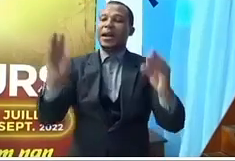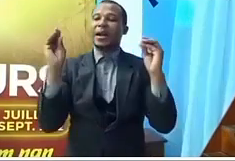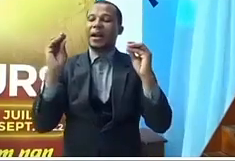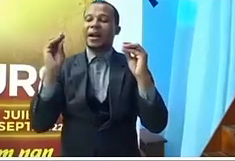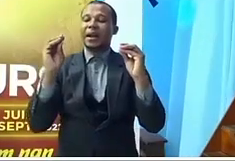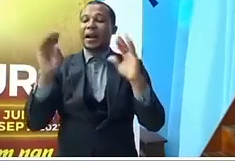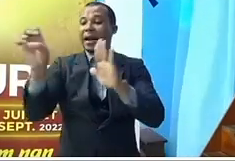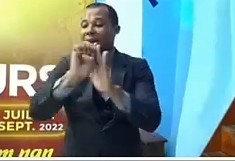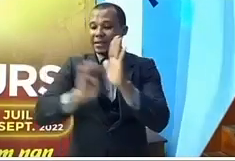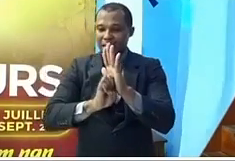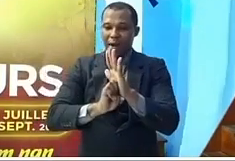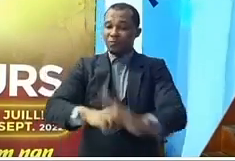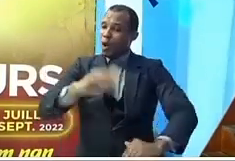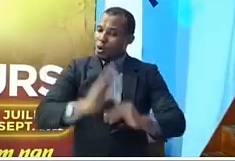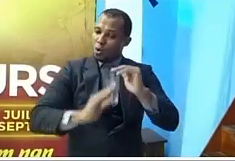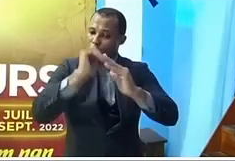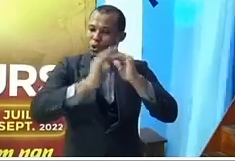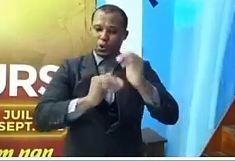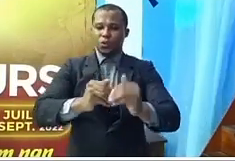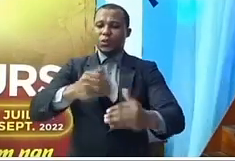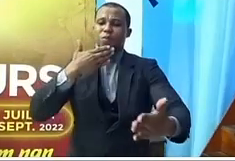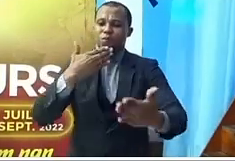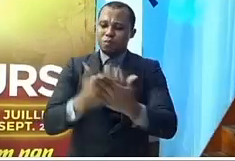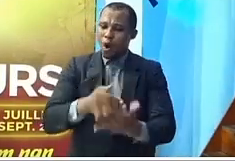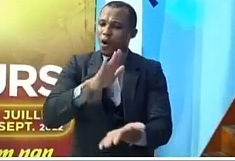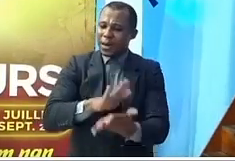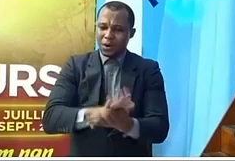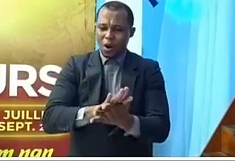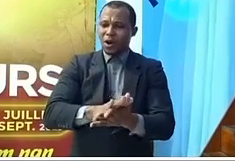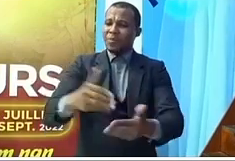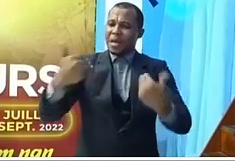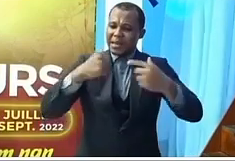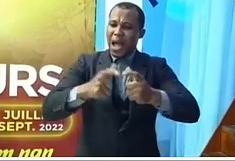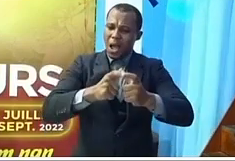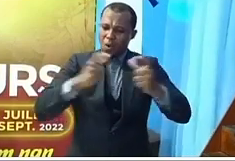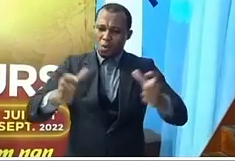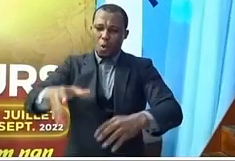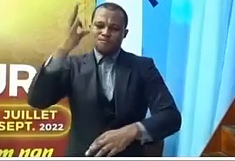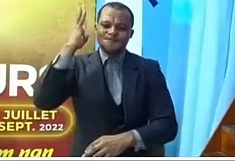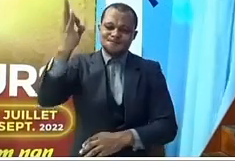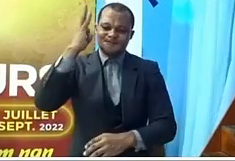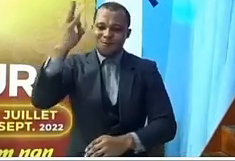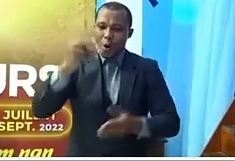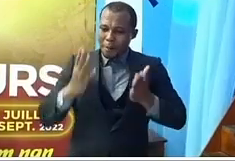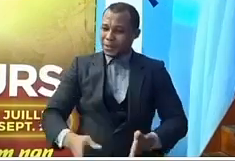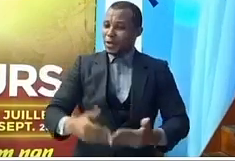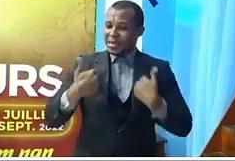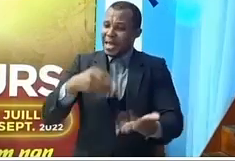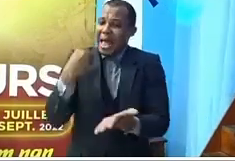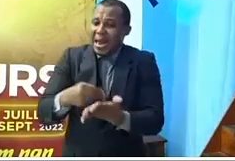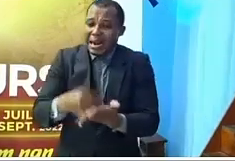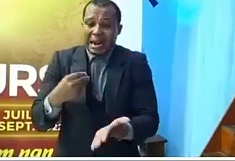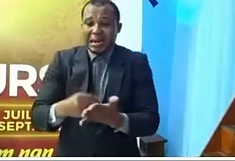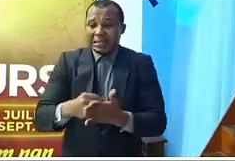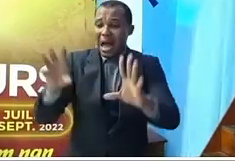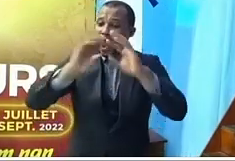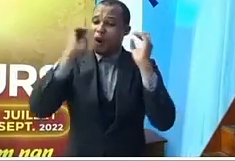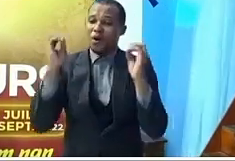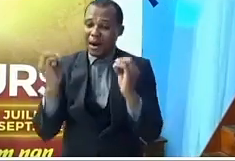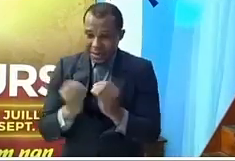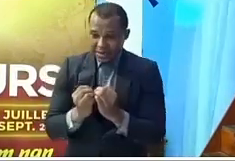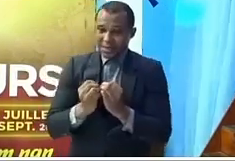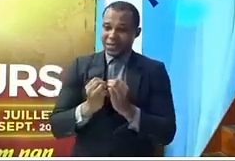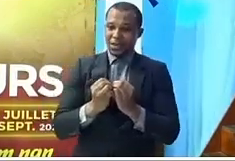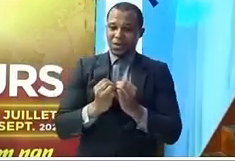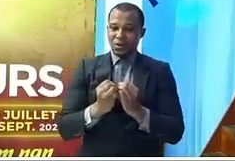bon l'école tout. Gagne pile gros pasteur. Gagne pasteur qui bout si ba ay nan men yo. Yo est capable comme si organiser yo,